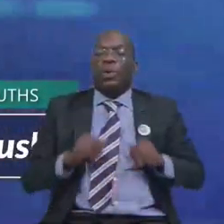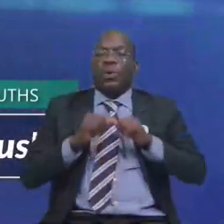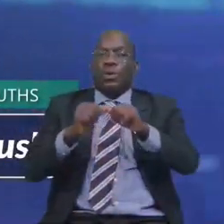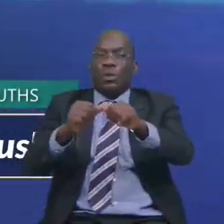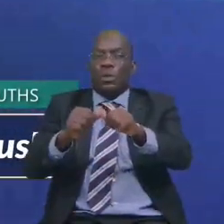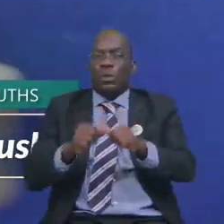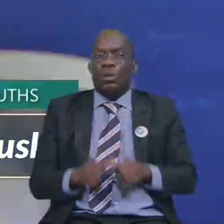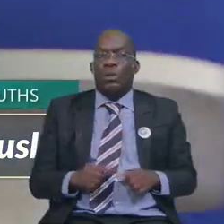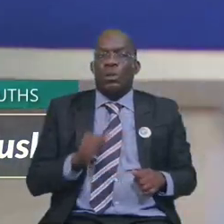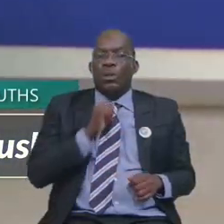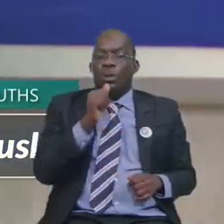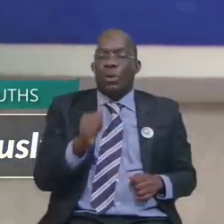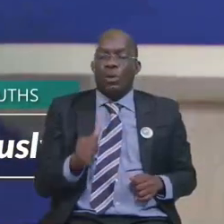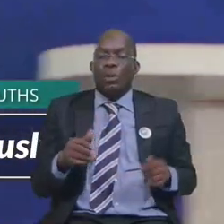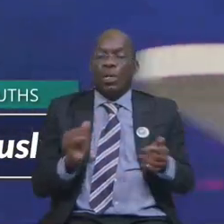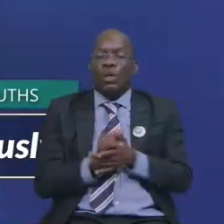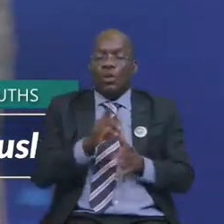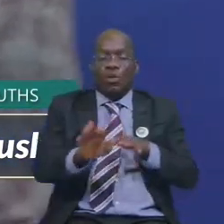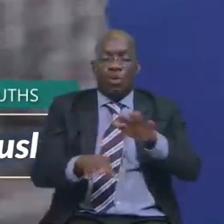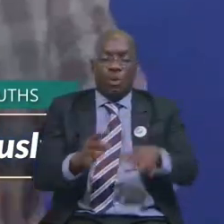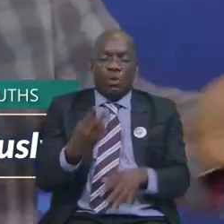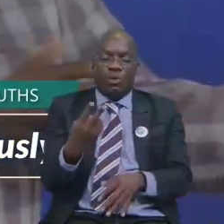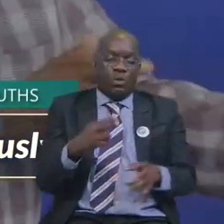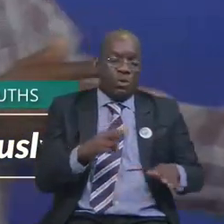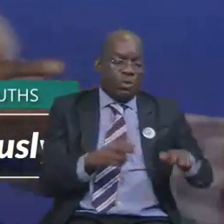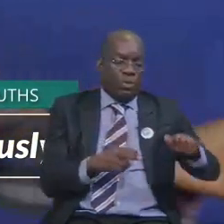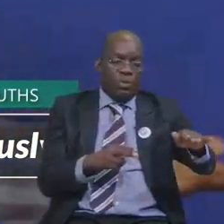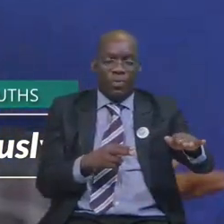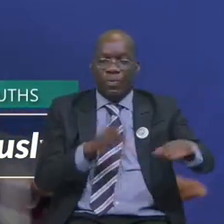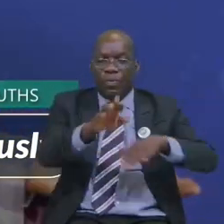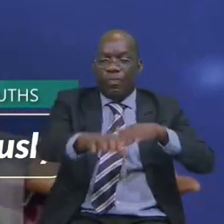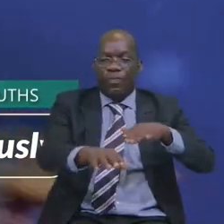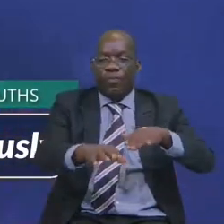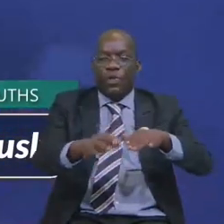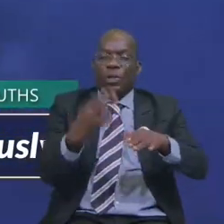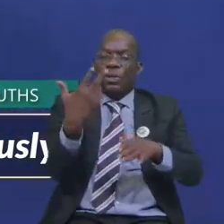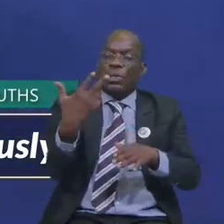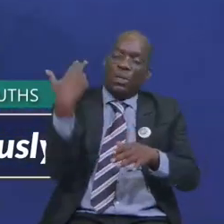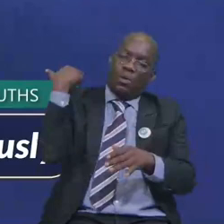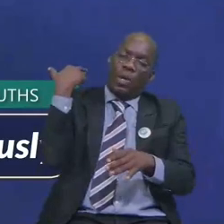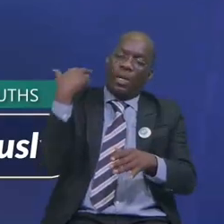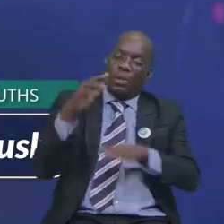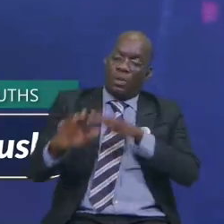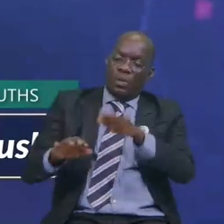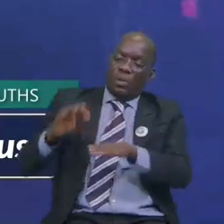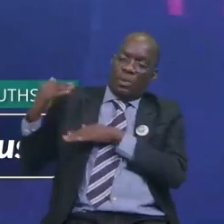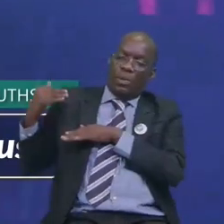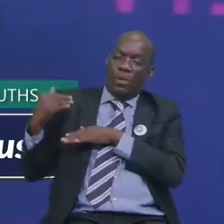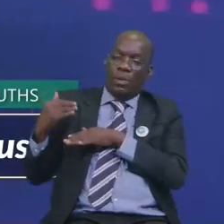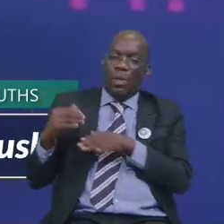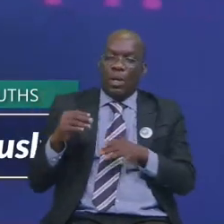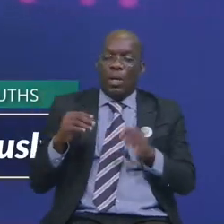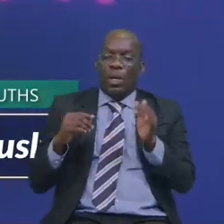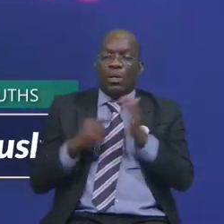c'est pas que tu fais pas deux pas devant de pas en avant et tu fais trois pas en arrière ce n'est pas que cette semaine oh la